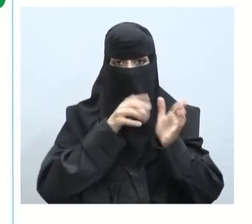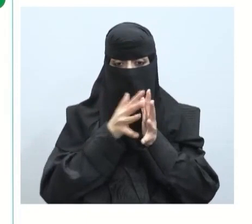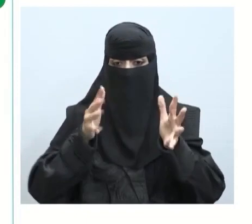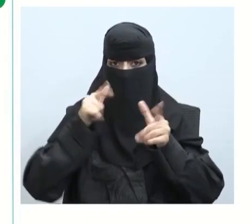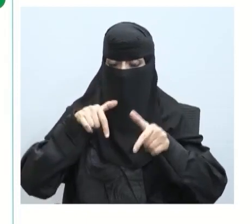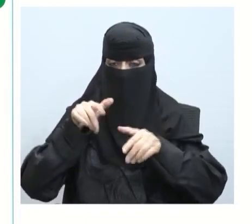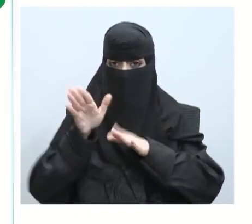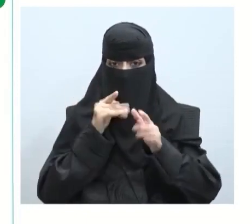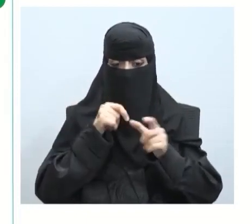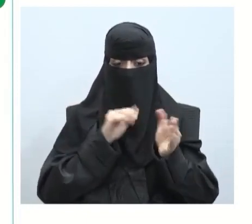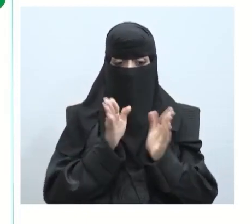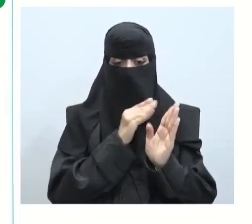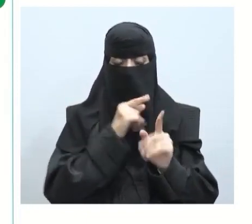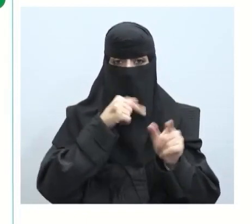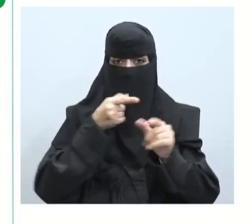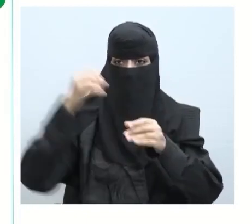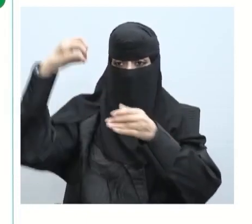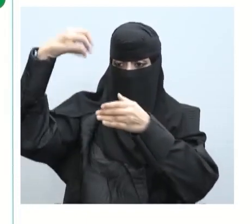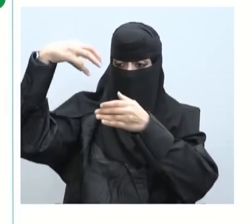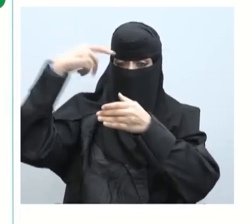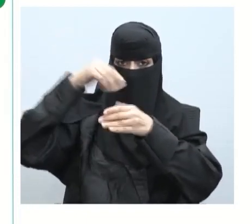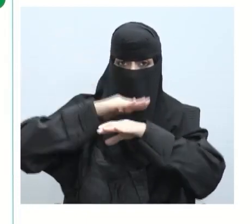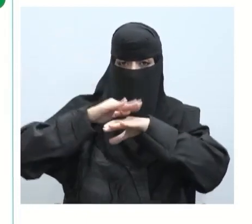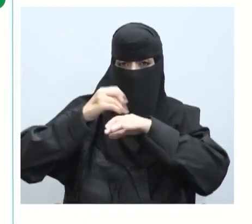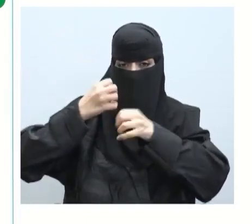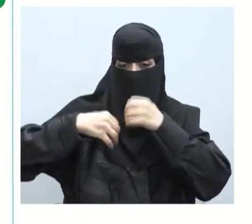من التيار العكسي عند سقوط الضوء على المستشعر.